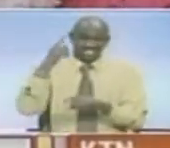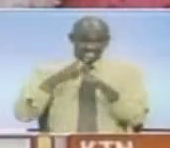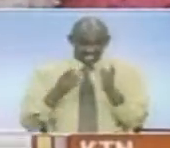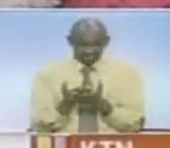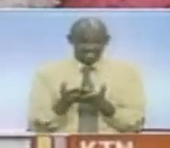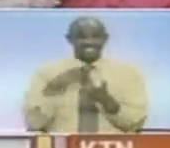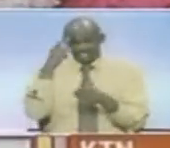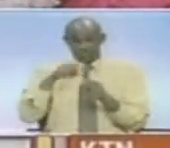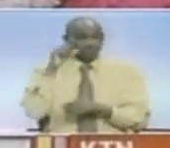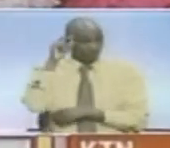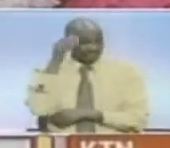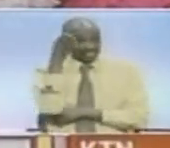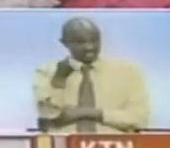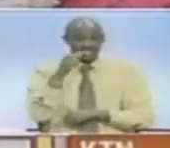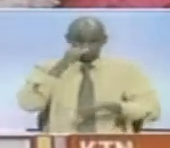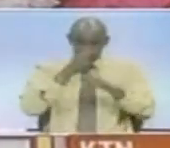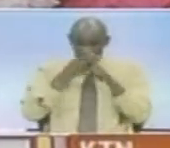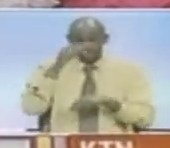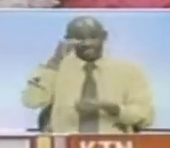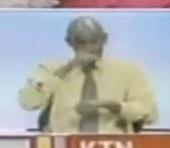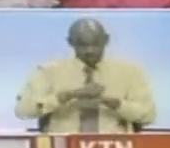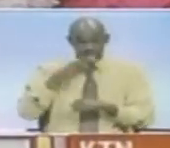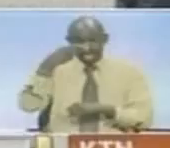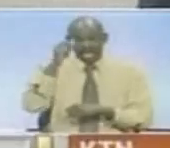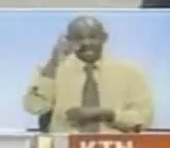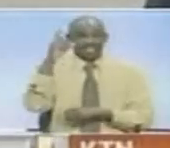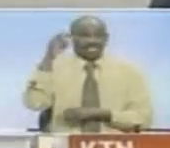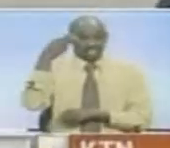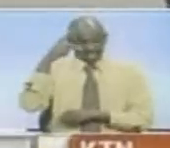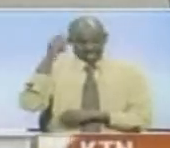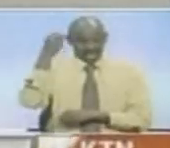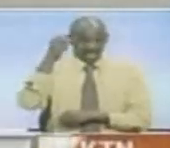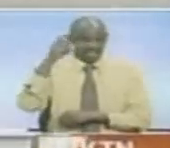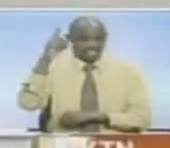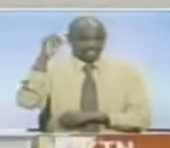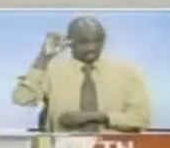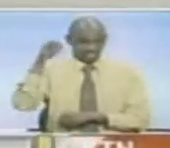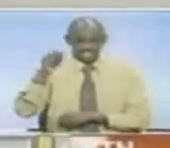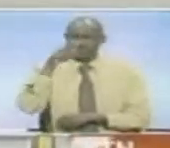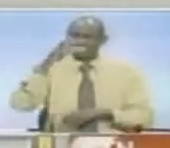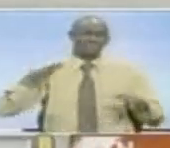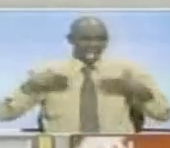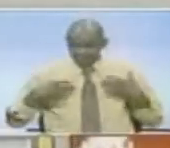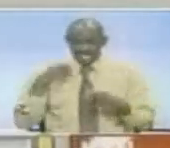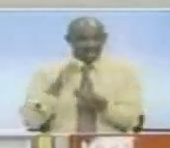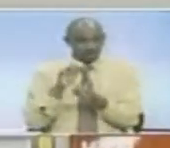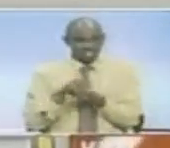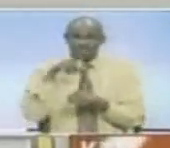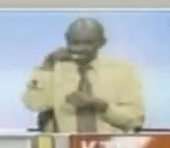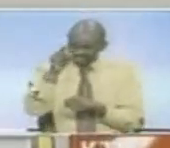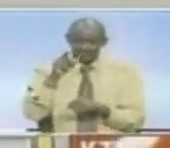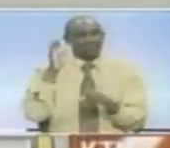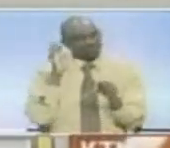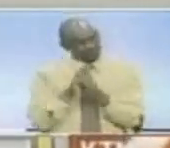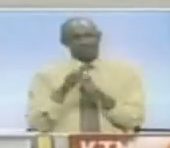huko Mombasa, katika shule ya msingi ya Khadija. Ulikuwa mchangamfu, kando na ahadi chungu nzima